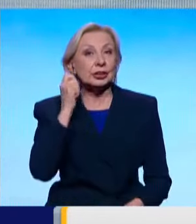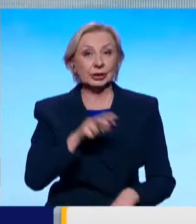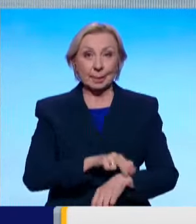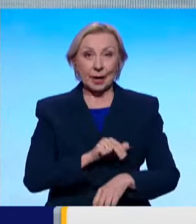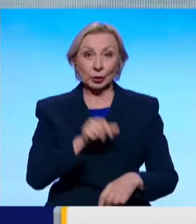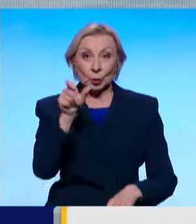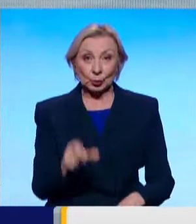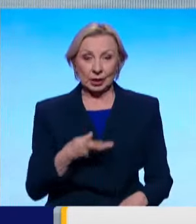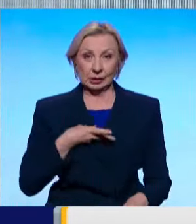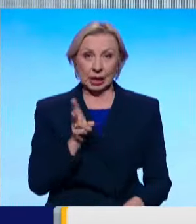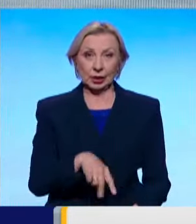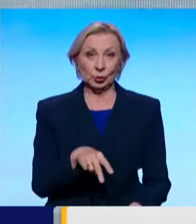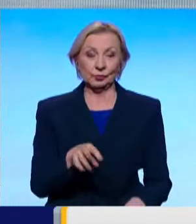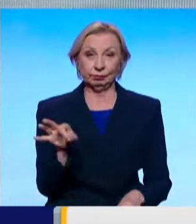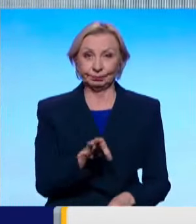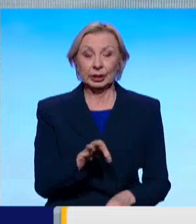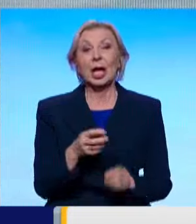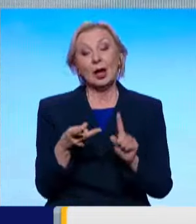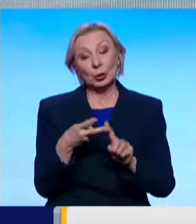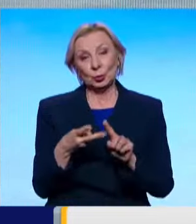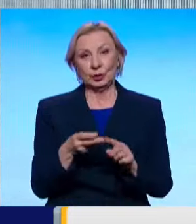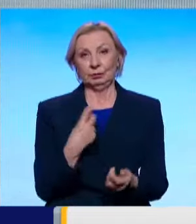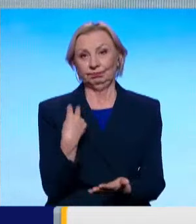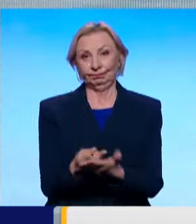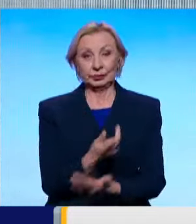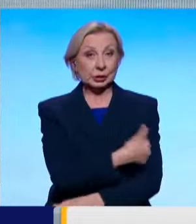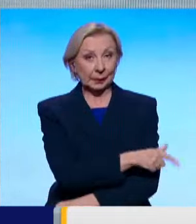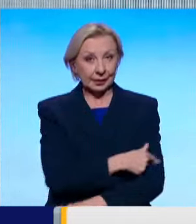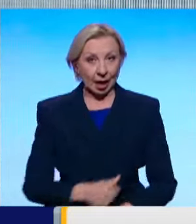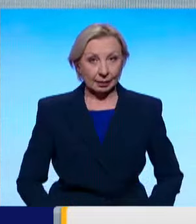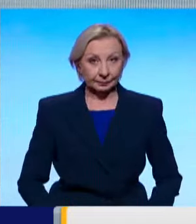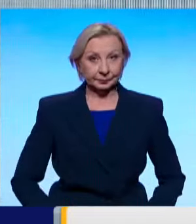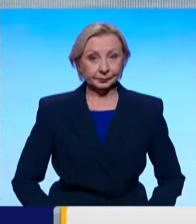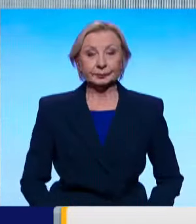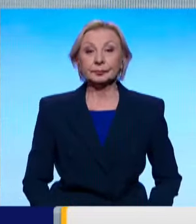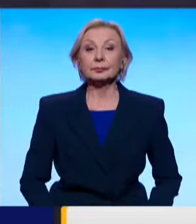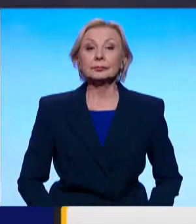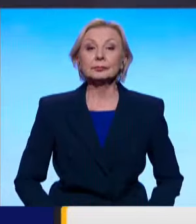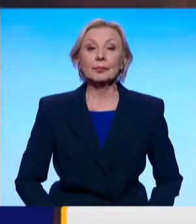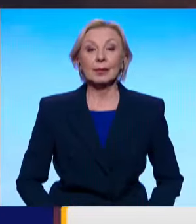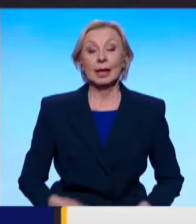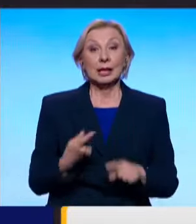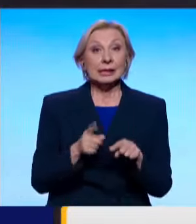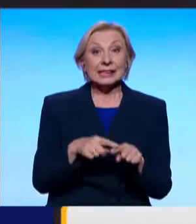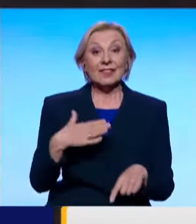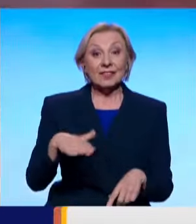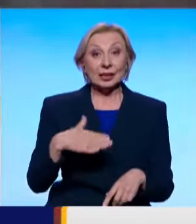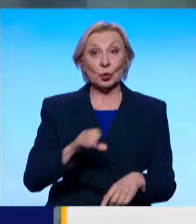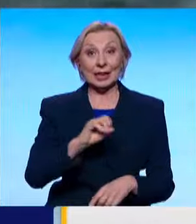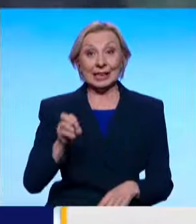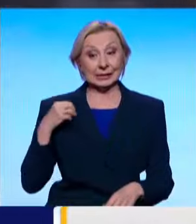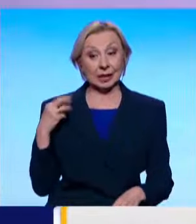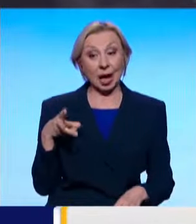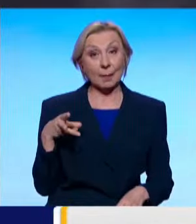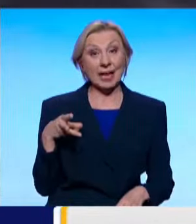патрульний загинув на місці. Інший поліцейський у шпиталі. Більше розкаже Ольга Косенко. Це відео з бодікамери